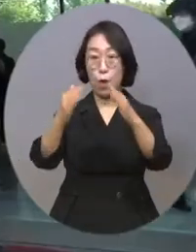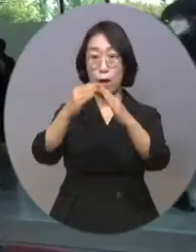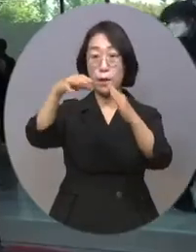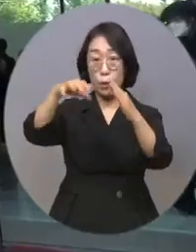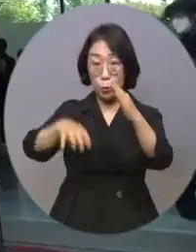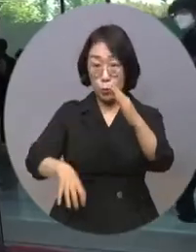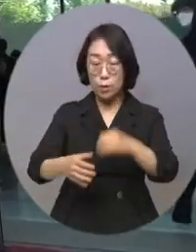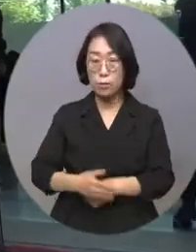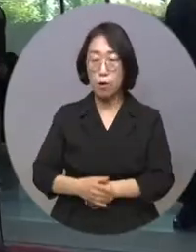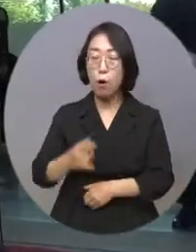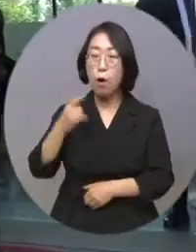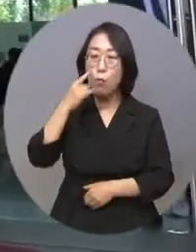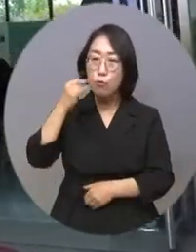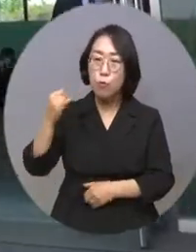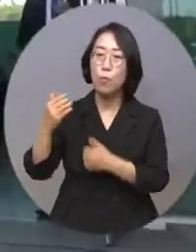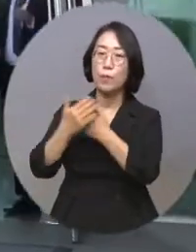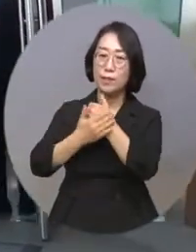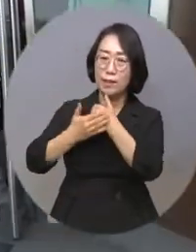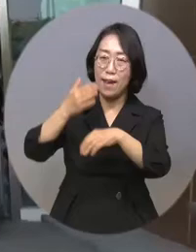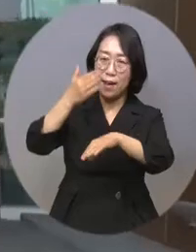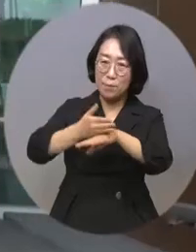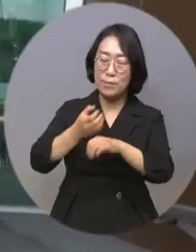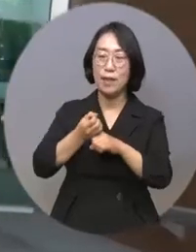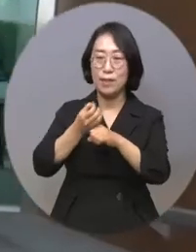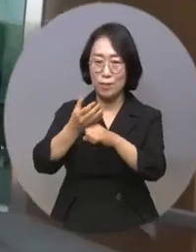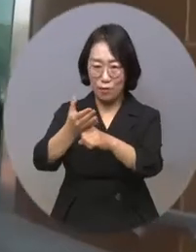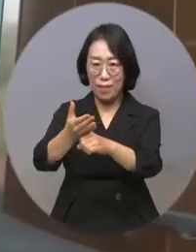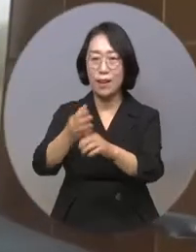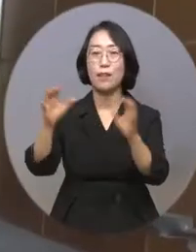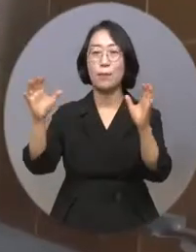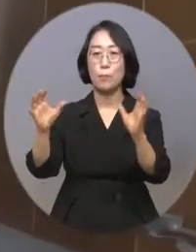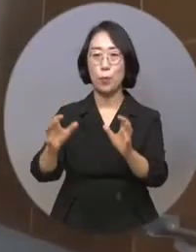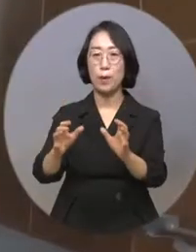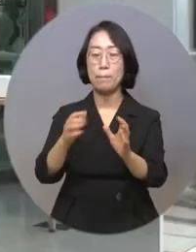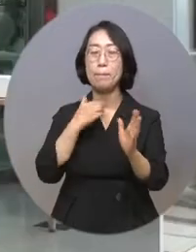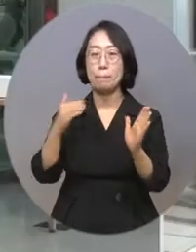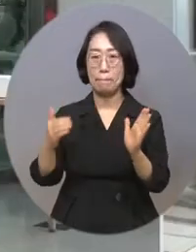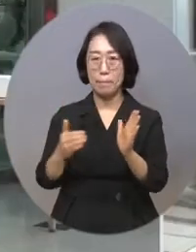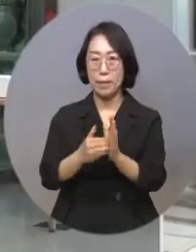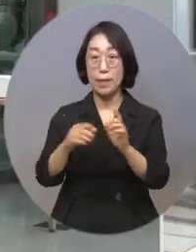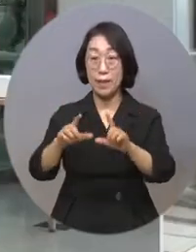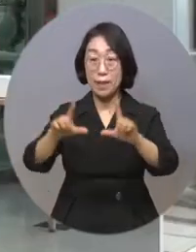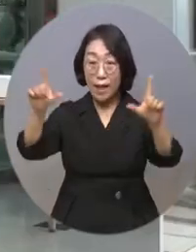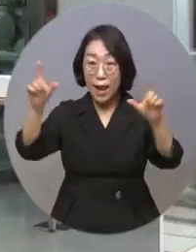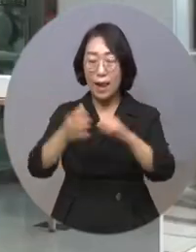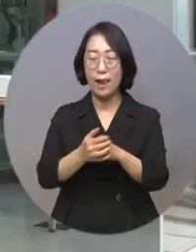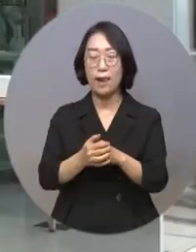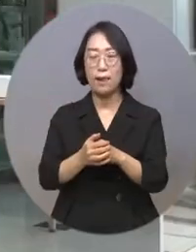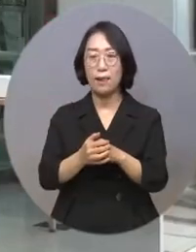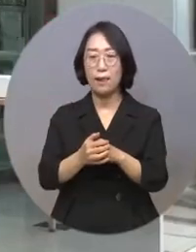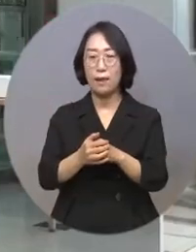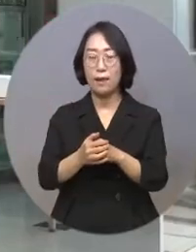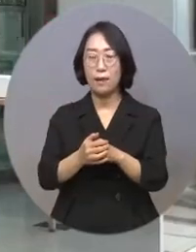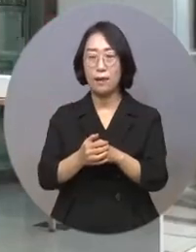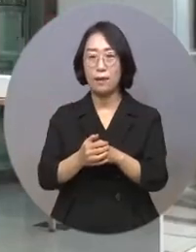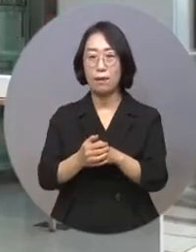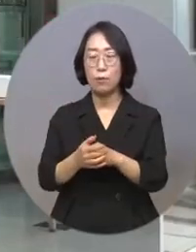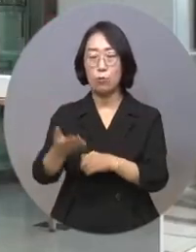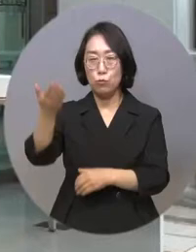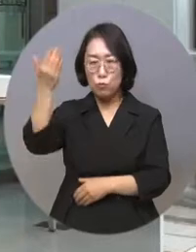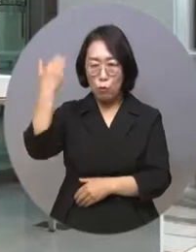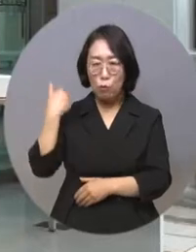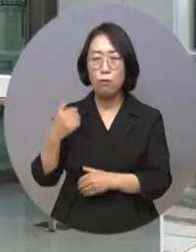어버이 은혜에 대한 감사를 전달하는 의미 있는 시간을 가졌습니다. 이날 식전 행사에는 사회적 거리두기로